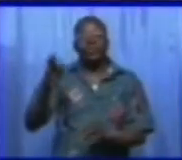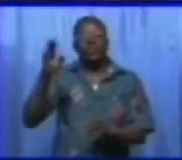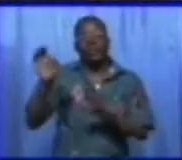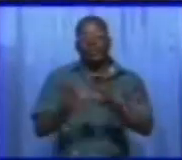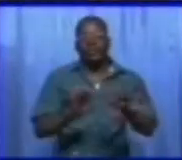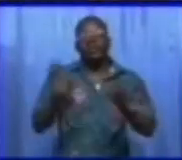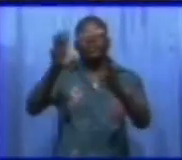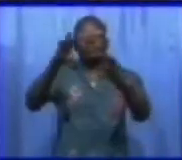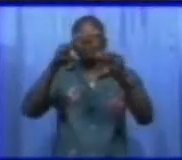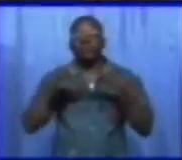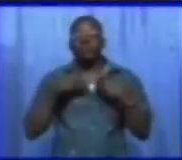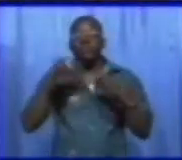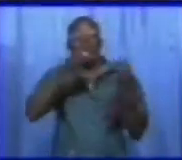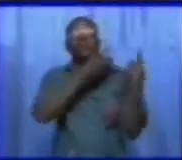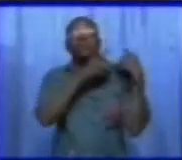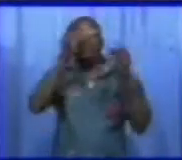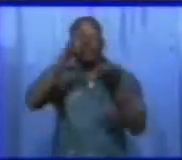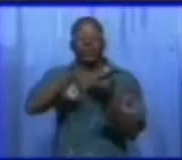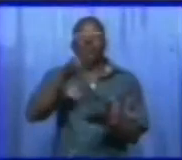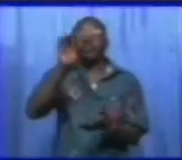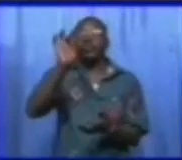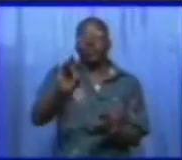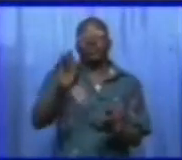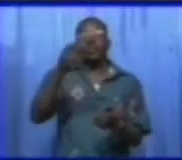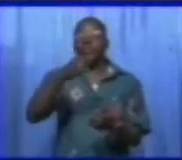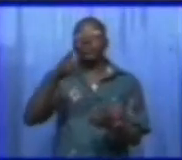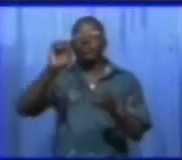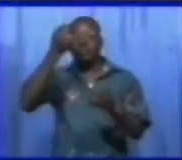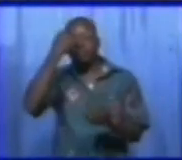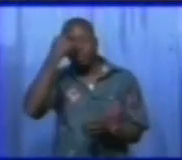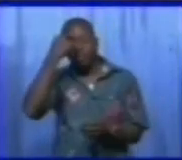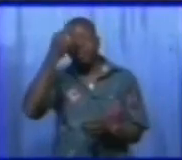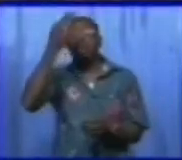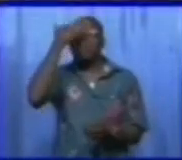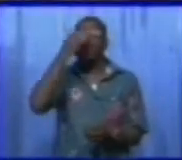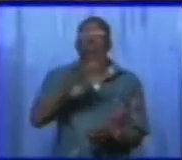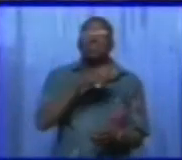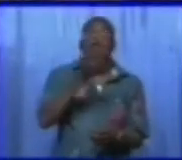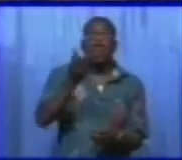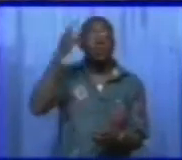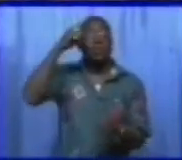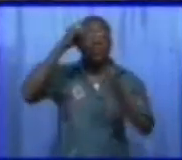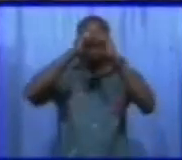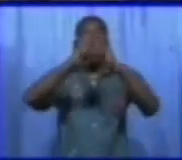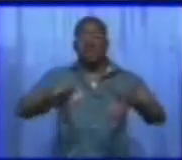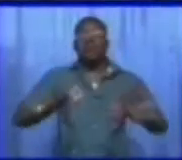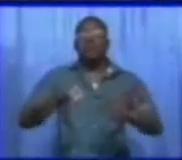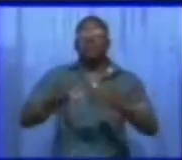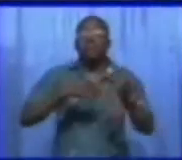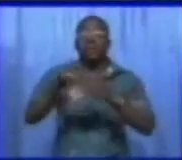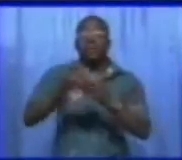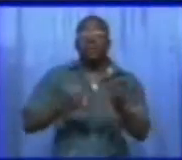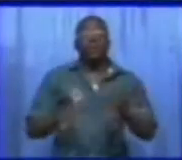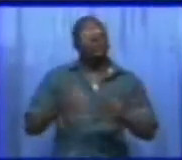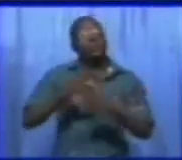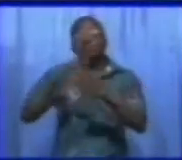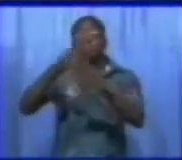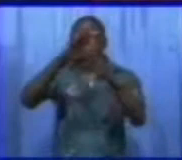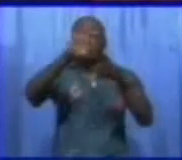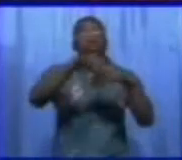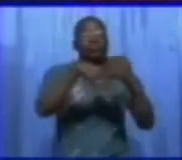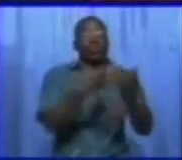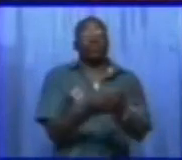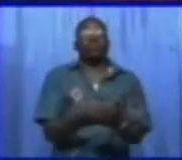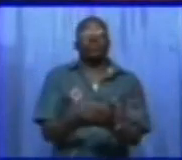et adopté depuis 2008 par le gouvernement, il est cependant méconnu, d'où cet atelier afin de vulgariser son contenu. Le